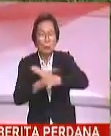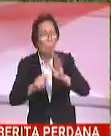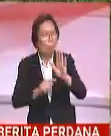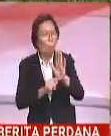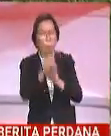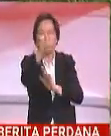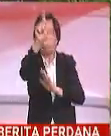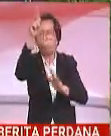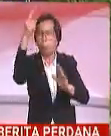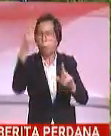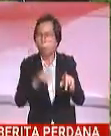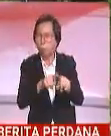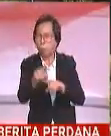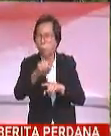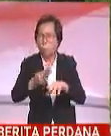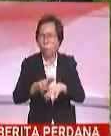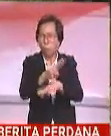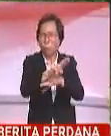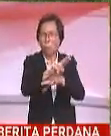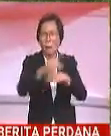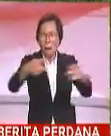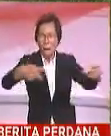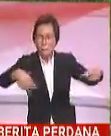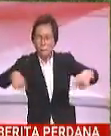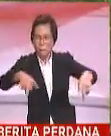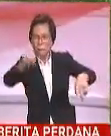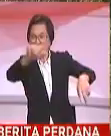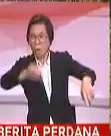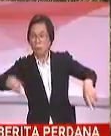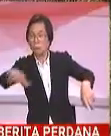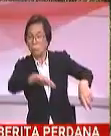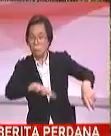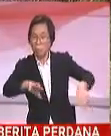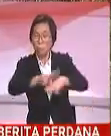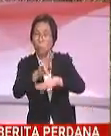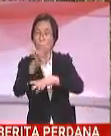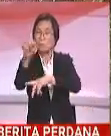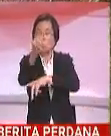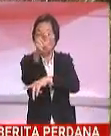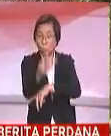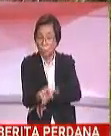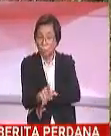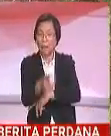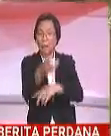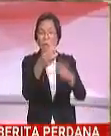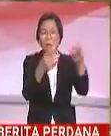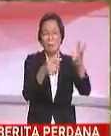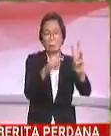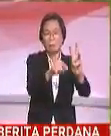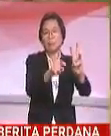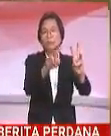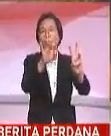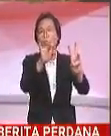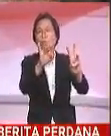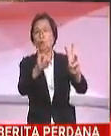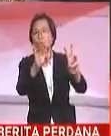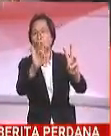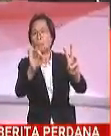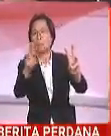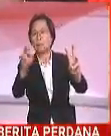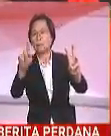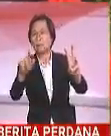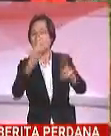tinggi menggunakan plastik di Asia dengan purata penggunaan setiap individu 16.78